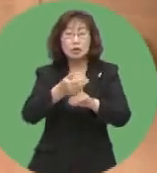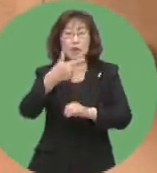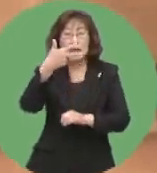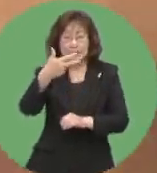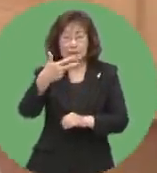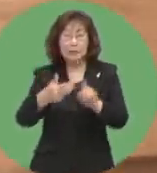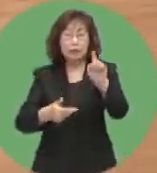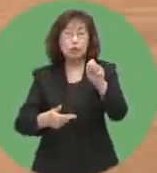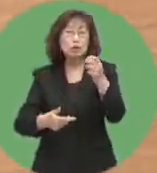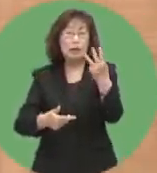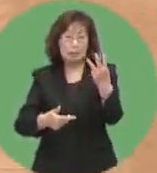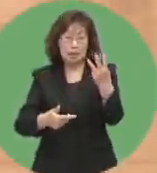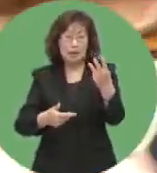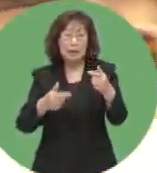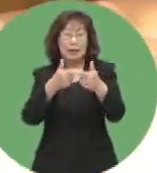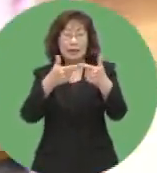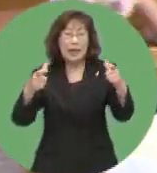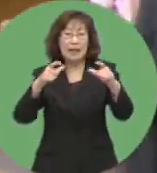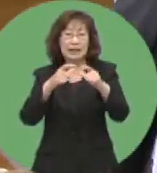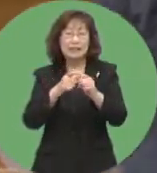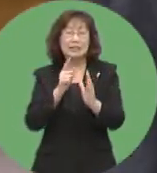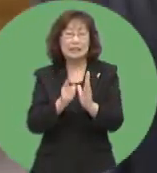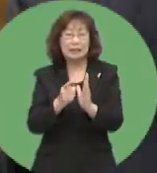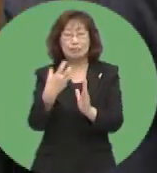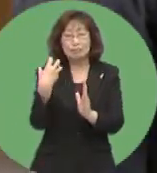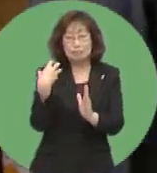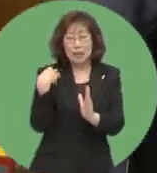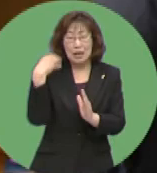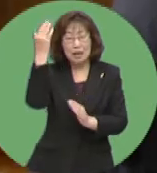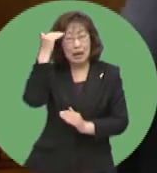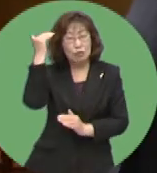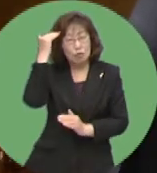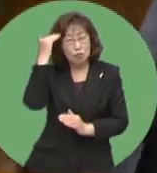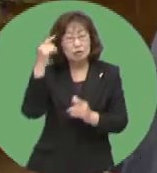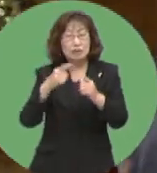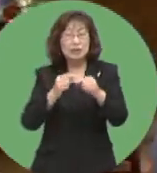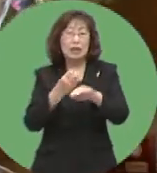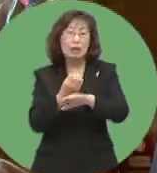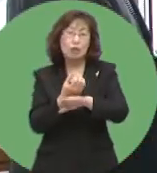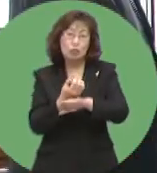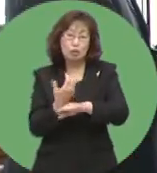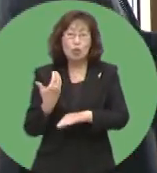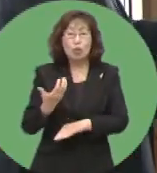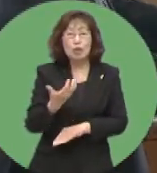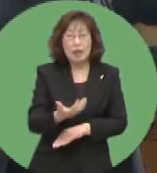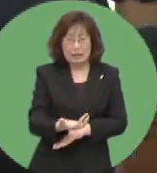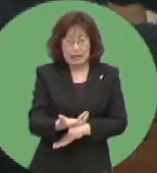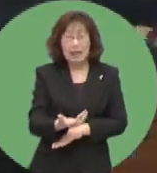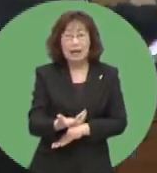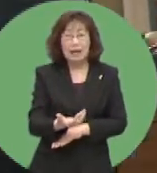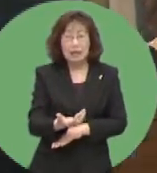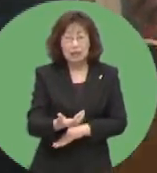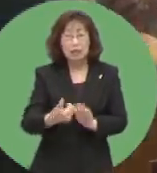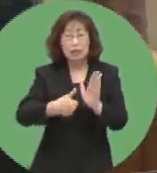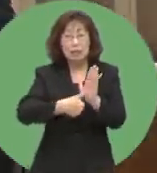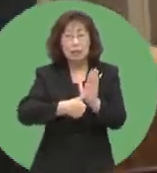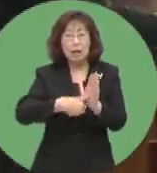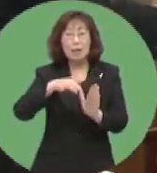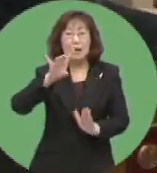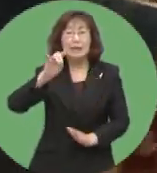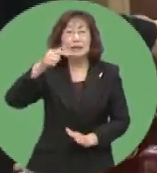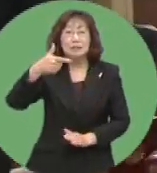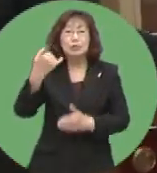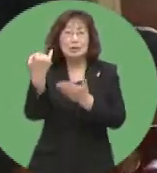番札所第二次住職で韓国人間国宝後継者の舞踊家キムミョンソンさんに飯泉知事